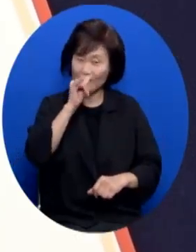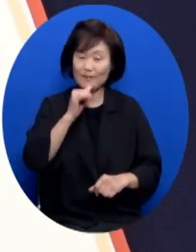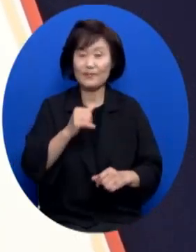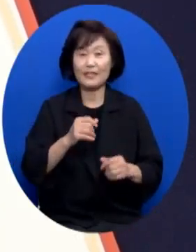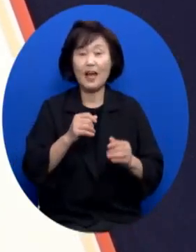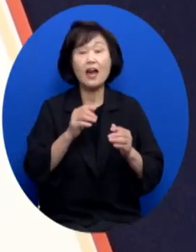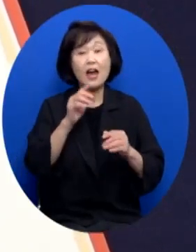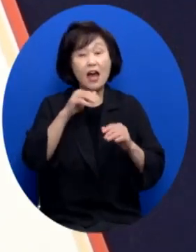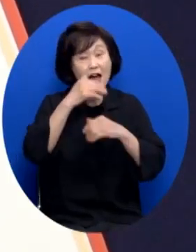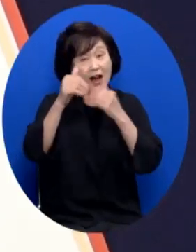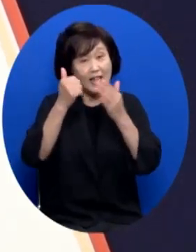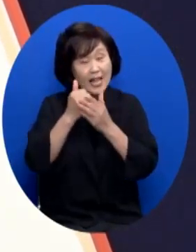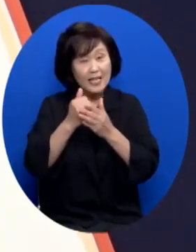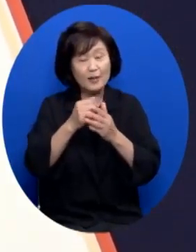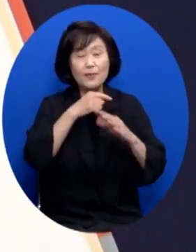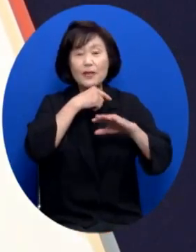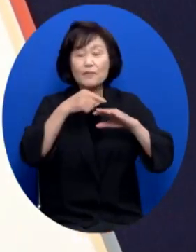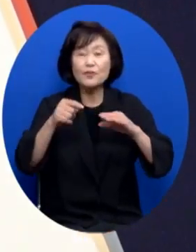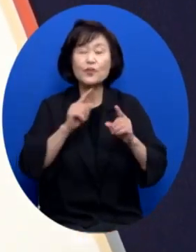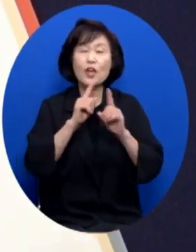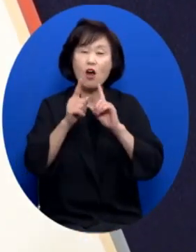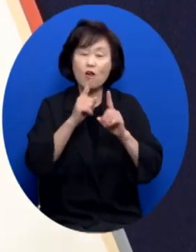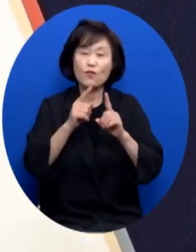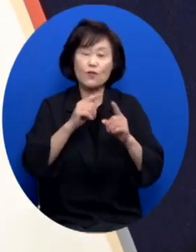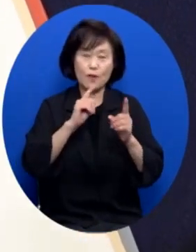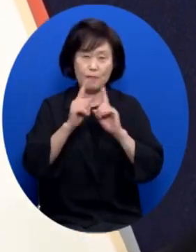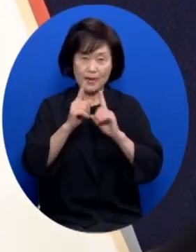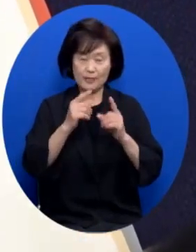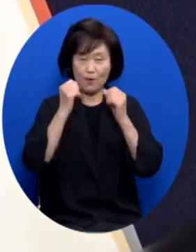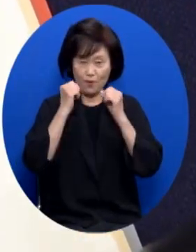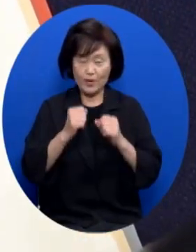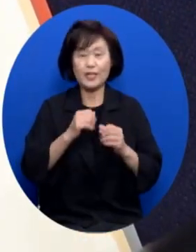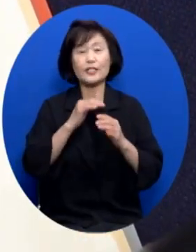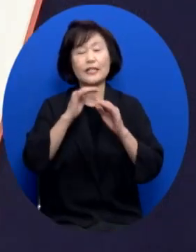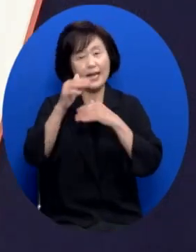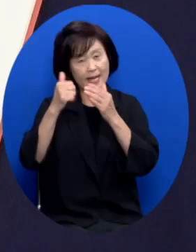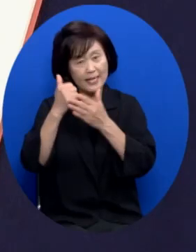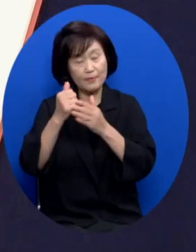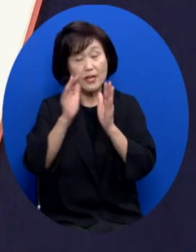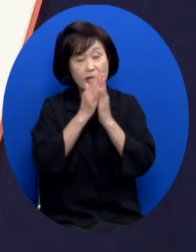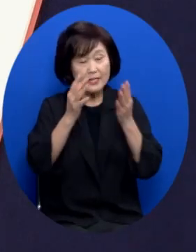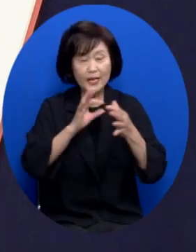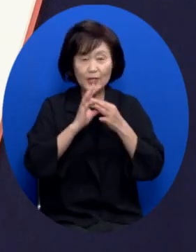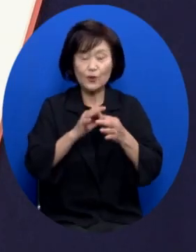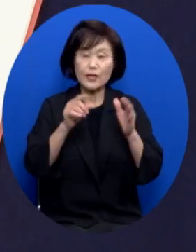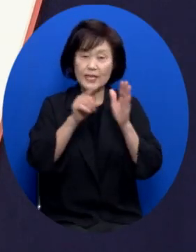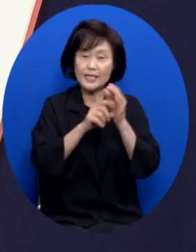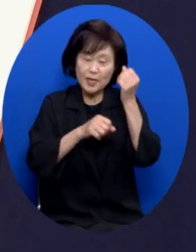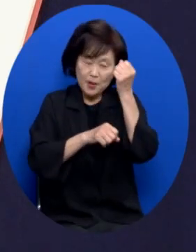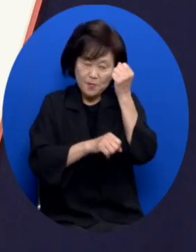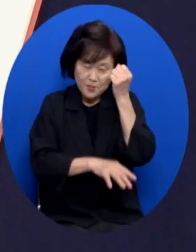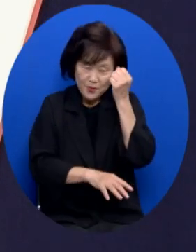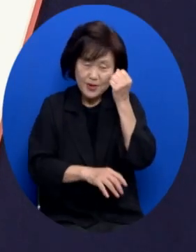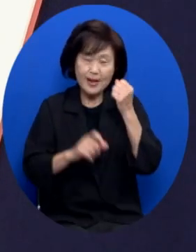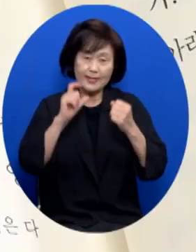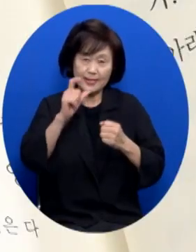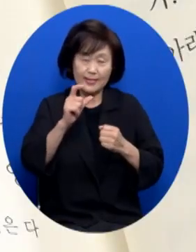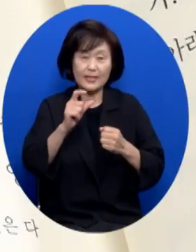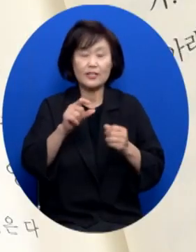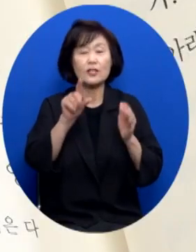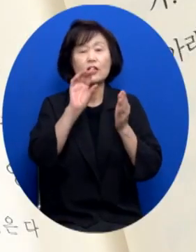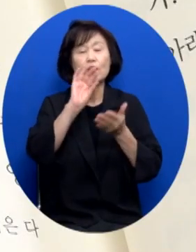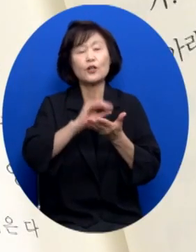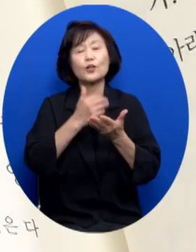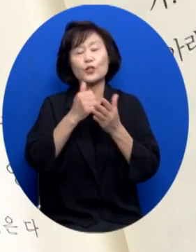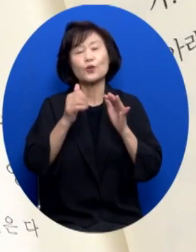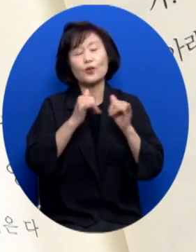저자는 하나님이 온 민족의 언어로 우리에게 말씀하시는 분이라며 책을 통해 신앙의 뿌리가 단단해지는